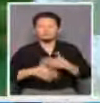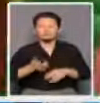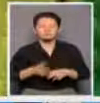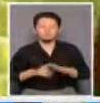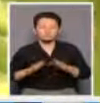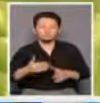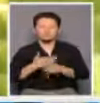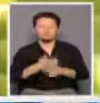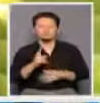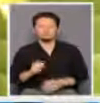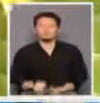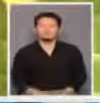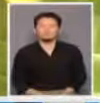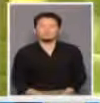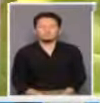за оказанное внимание.